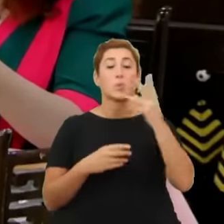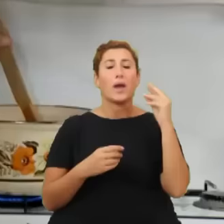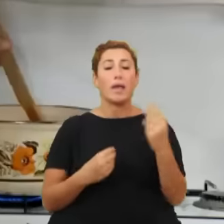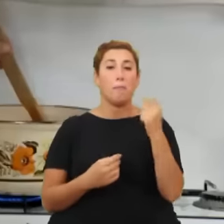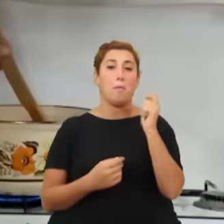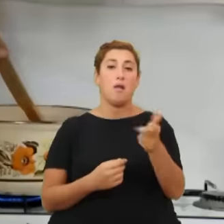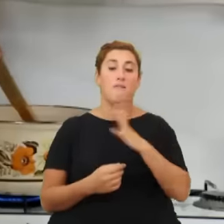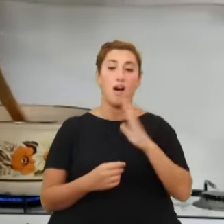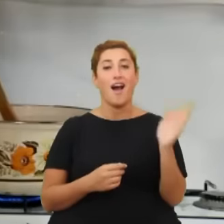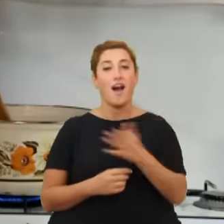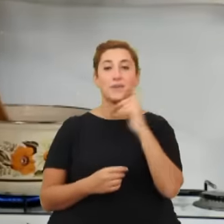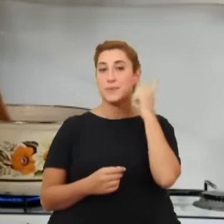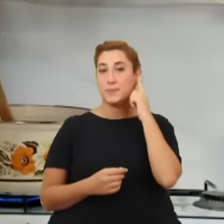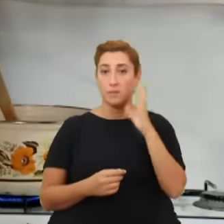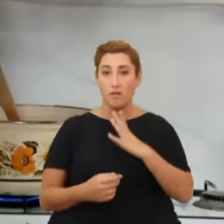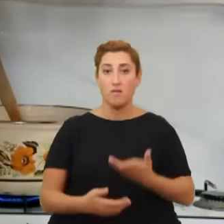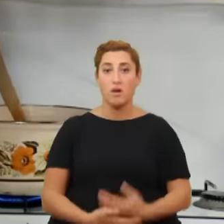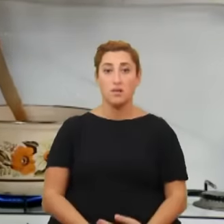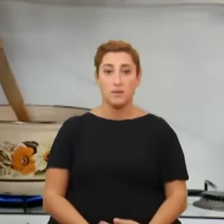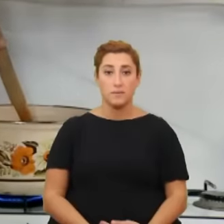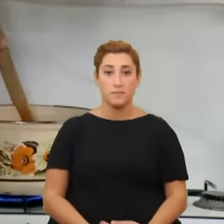var Rukiye anneciğim. Ayrıca prestijli.